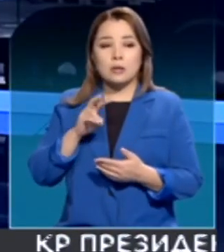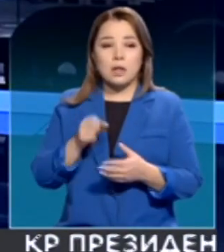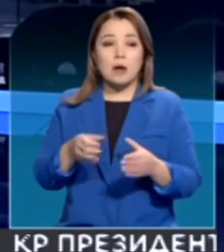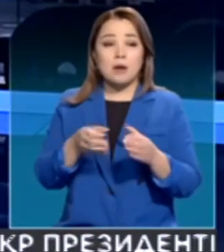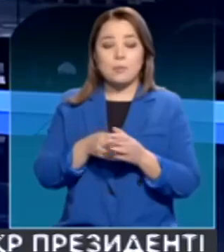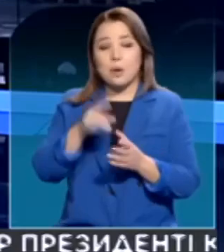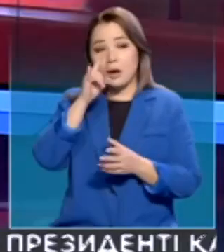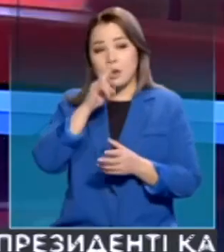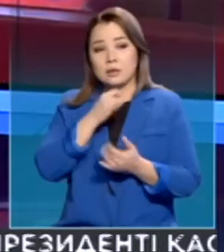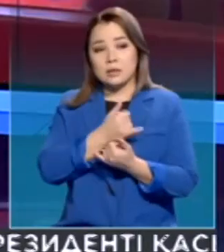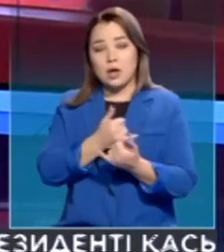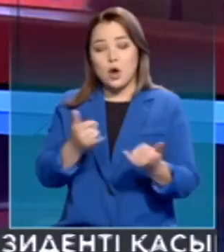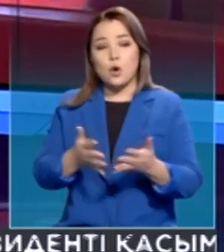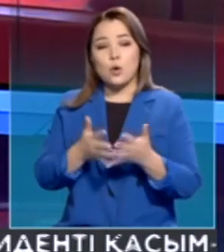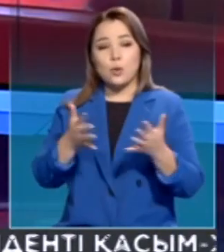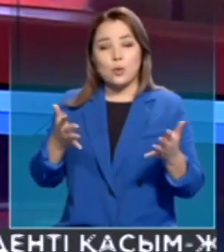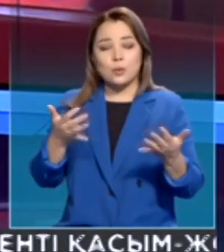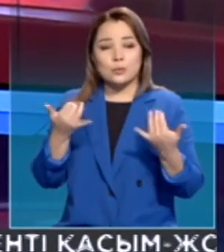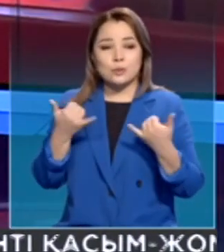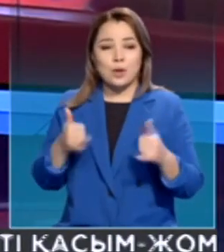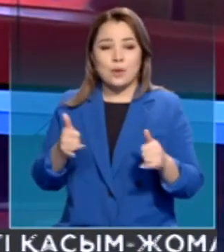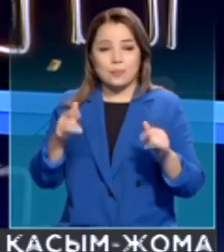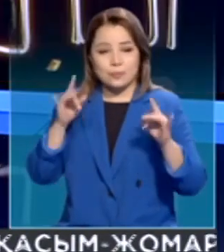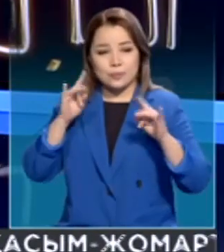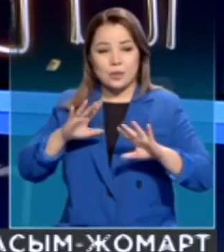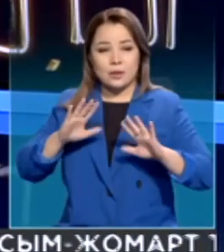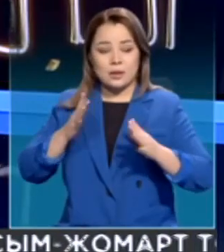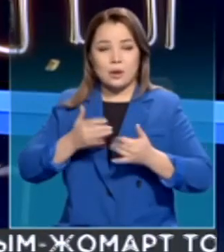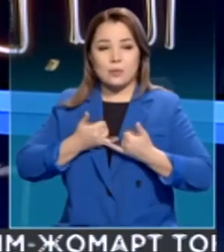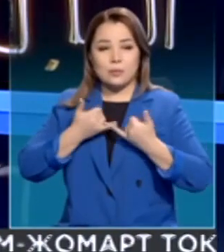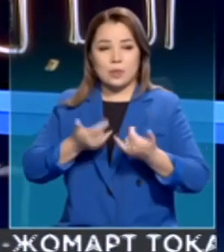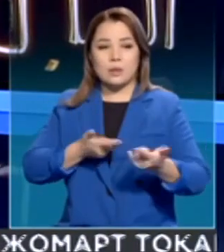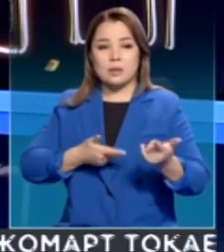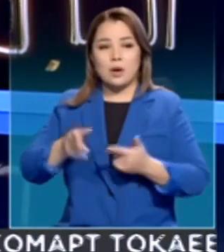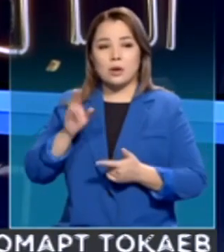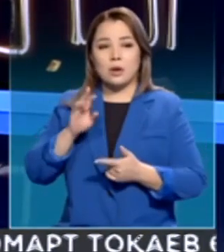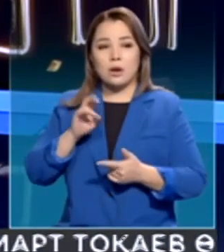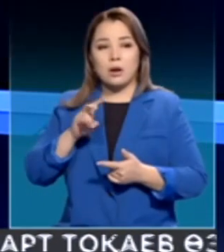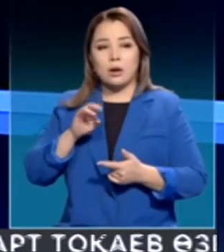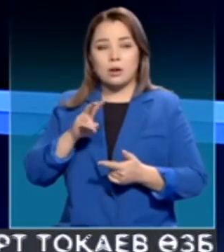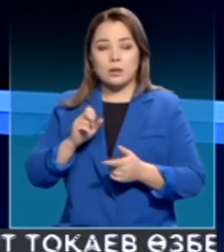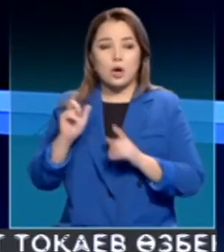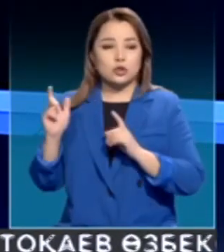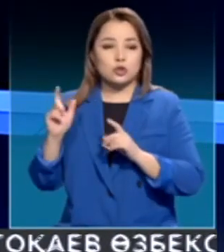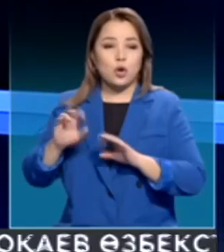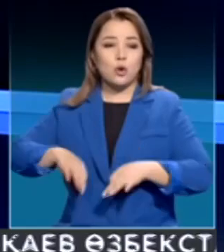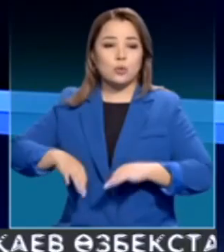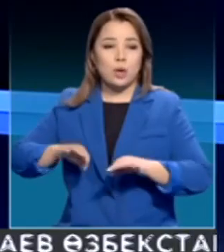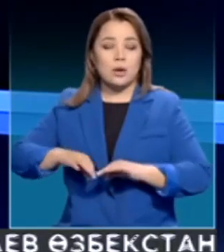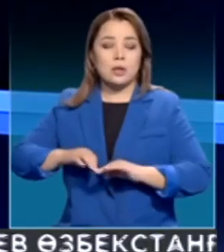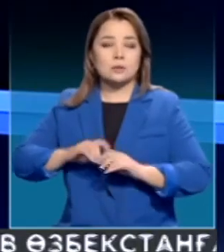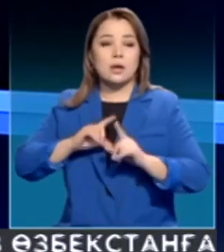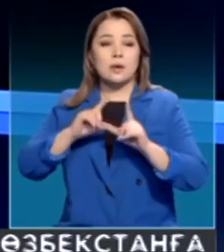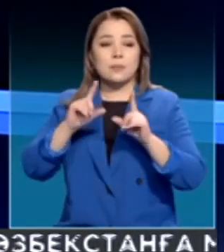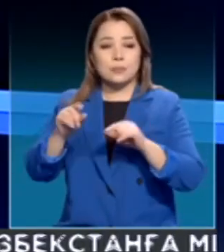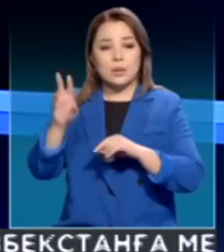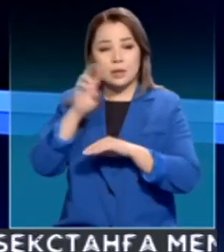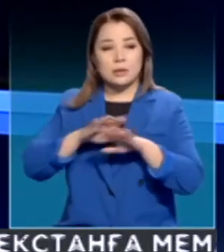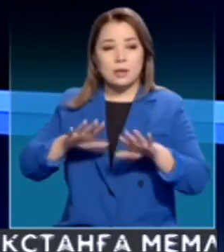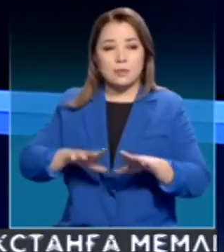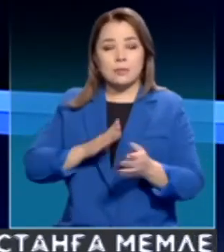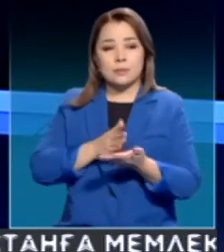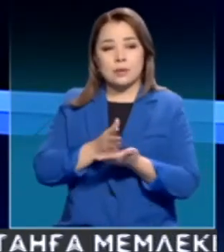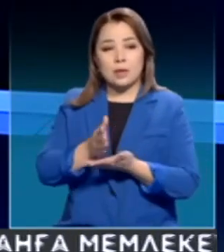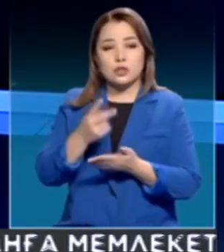компаниясы қазақстандықтар үшін үлкен тосын сый дайындап жатыр. Мерекеге орай Coca-Cola қолтаңбасы бар жүк көліктерінің керуені елімізді аралайды.